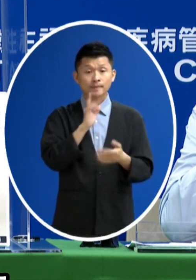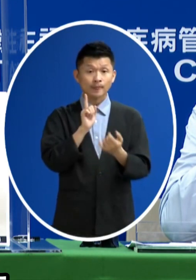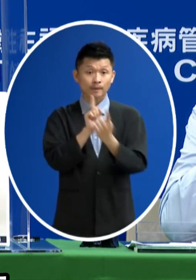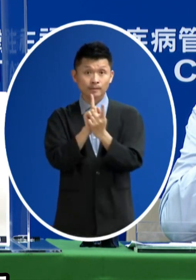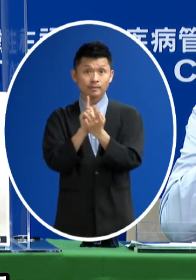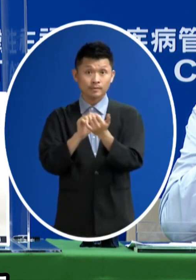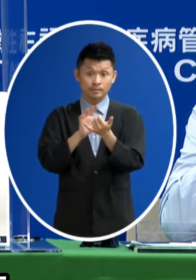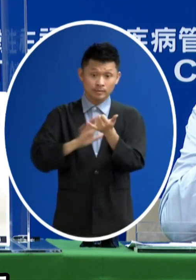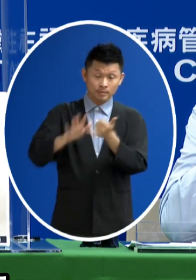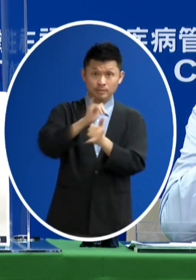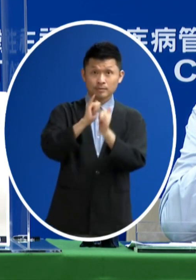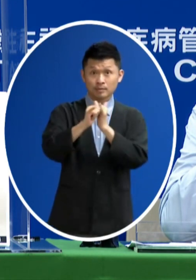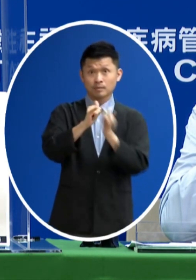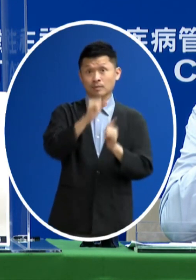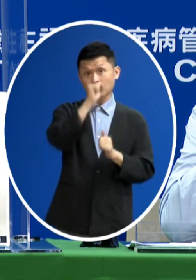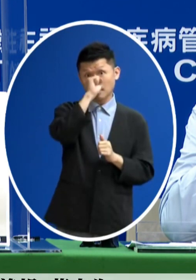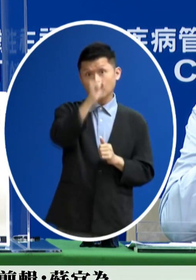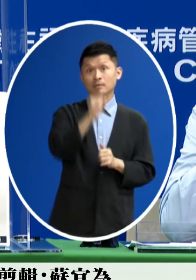自己的好处最大。